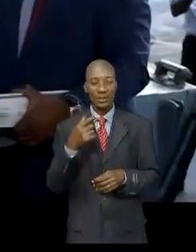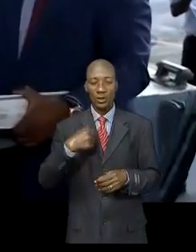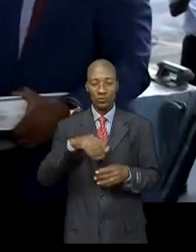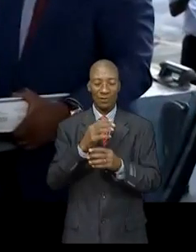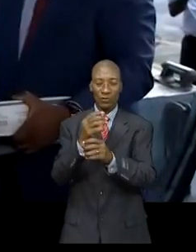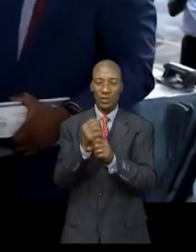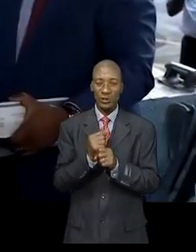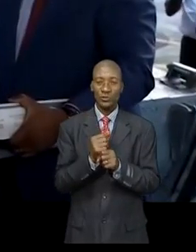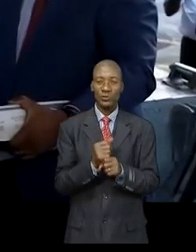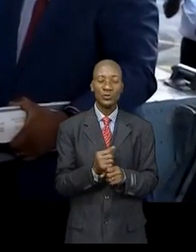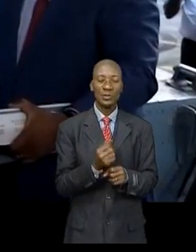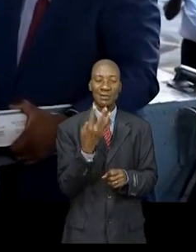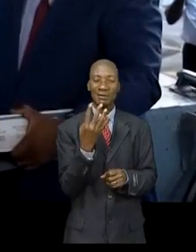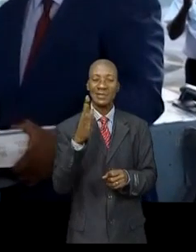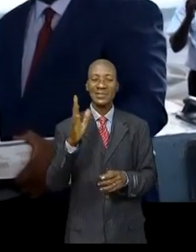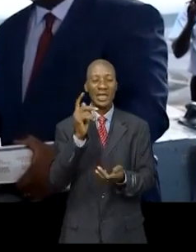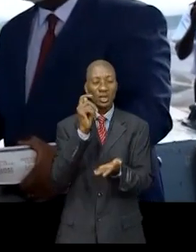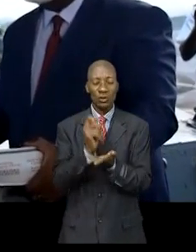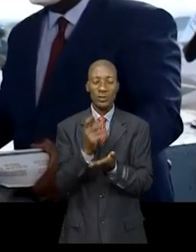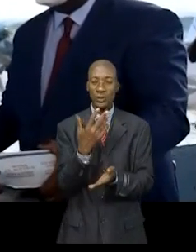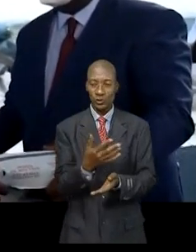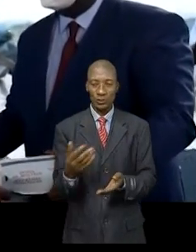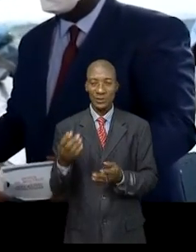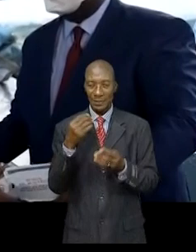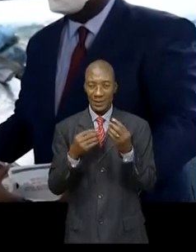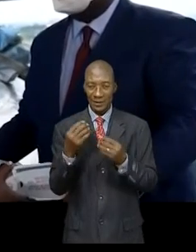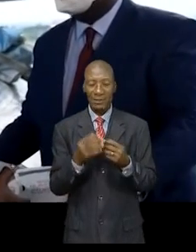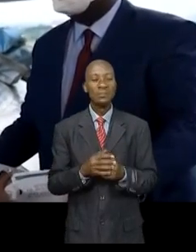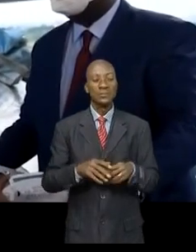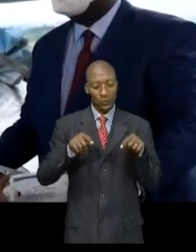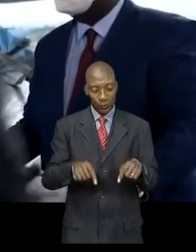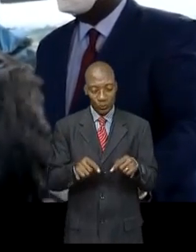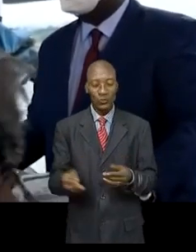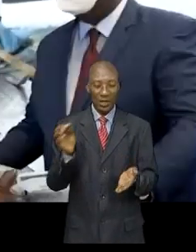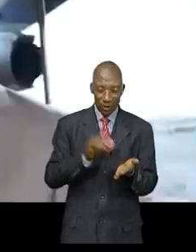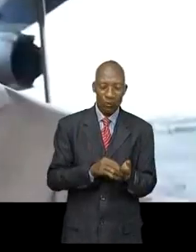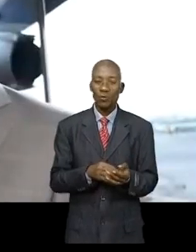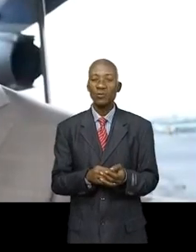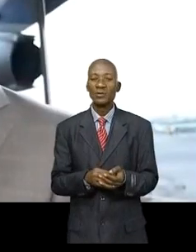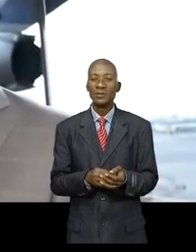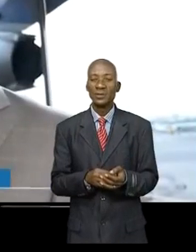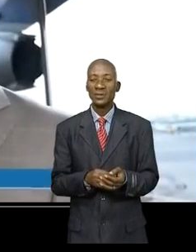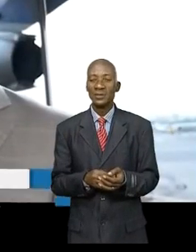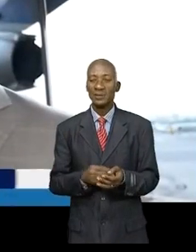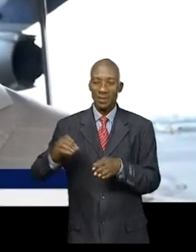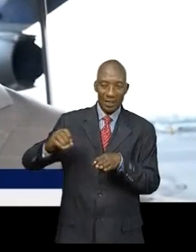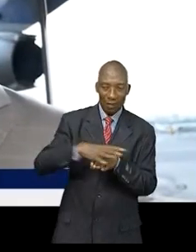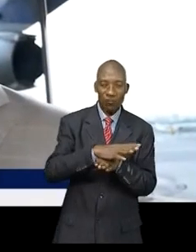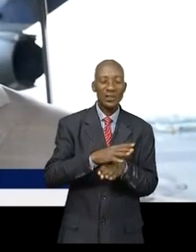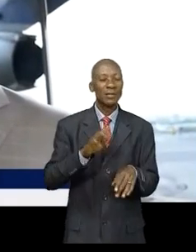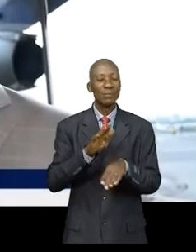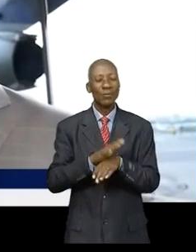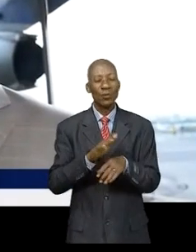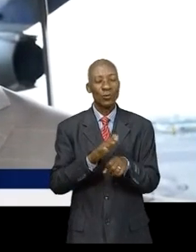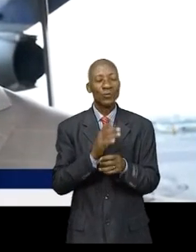39 tonnes dans une cargaison qui fera au total, je pense, 4 tours de ce qu'on a compris. Et ça vient